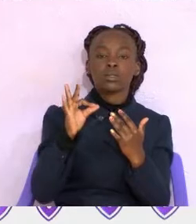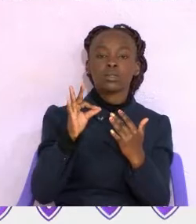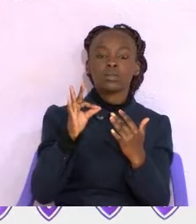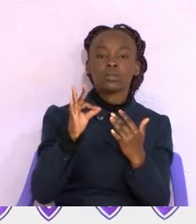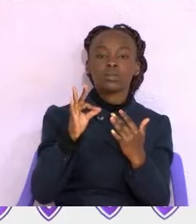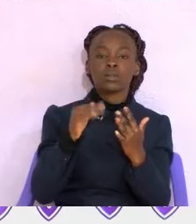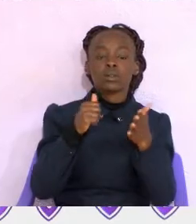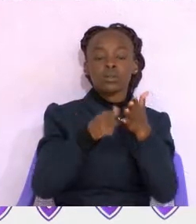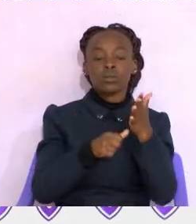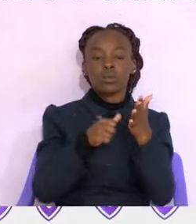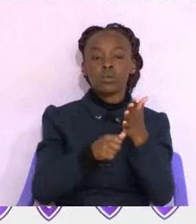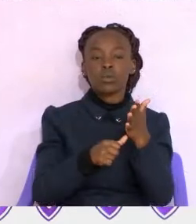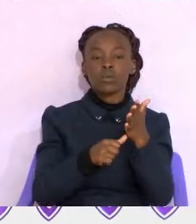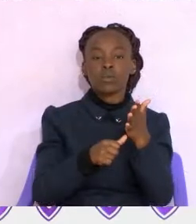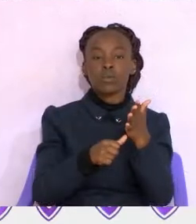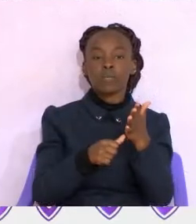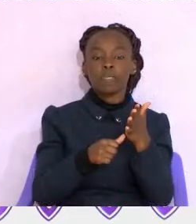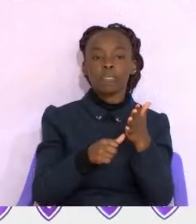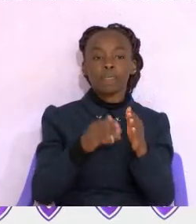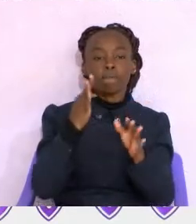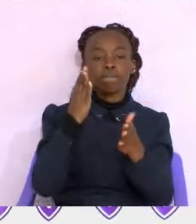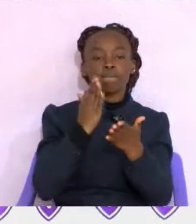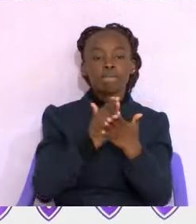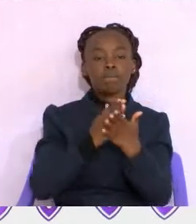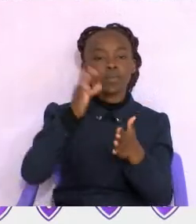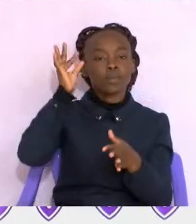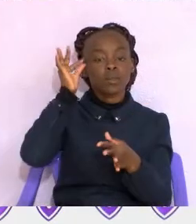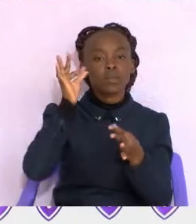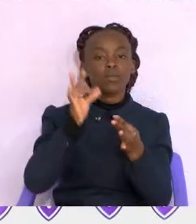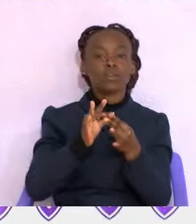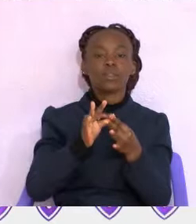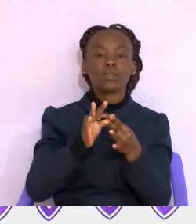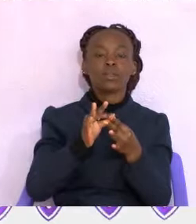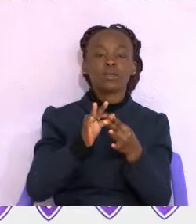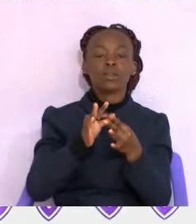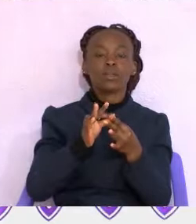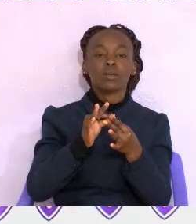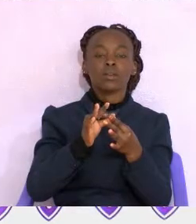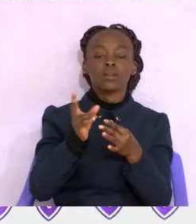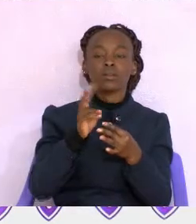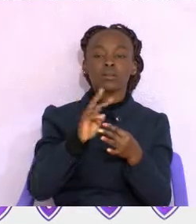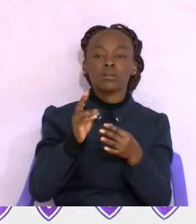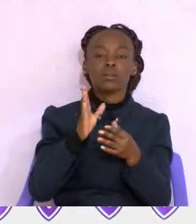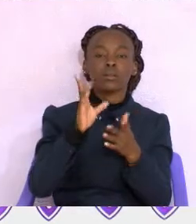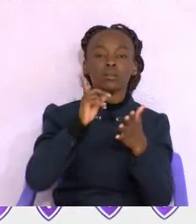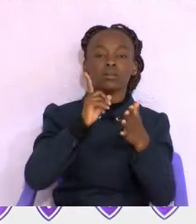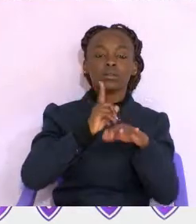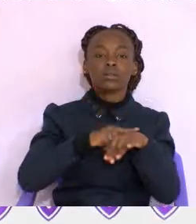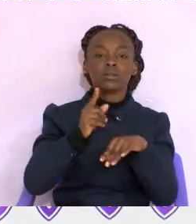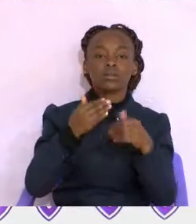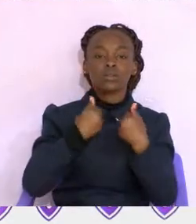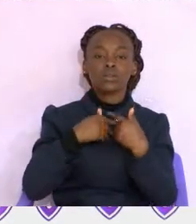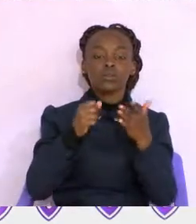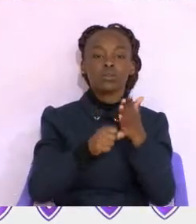itajulikana katikati ya dhoruba. Ni rahisi sana kusema unamwamini Mungu. Ni rahisi sana kusema unamtumainia Mungu.